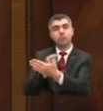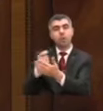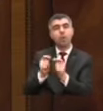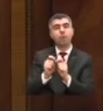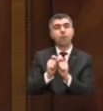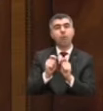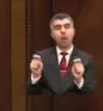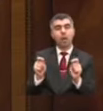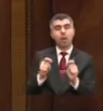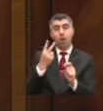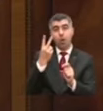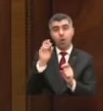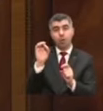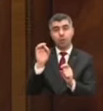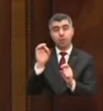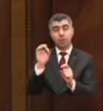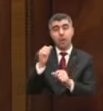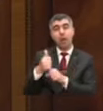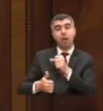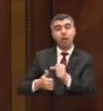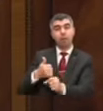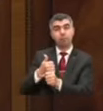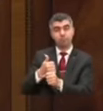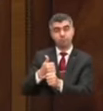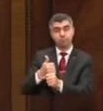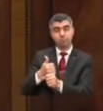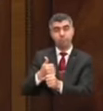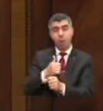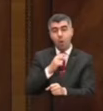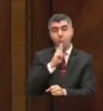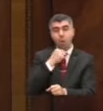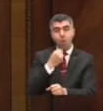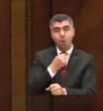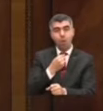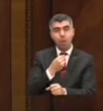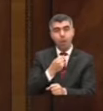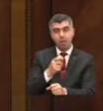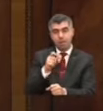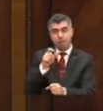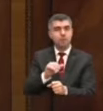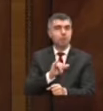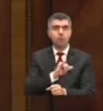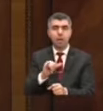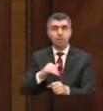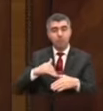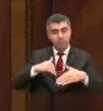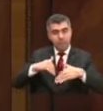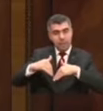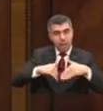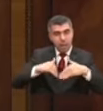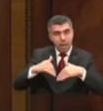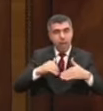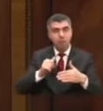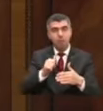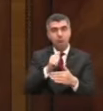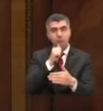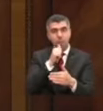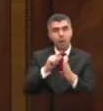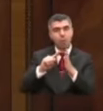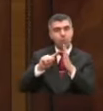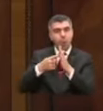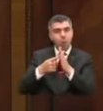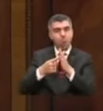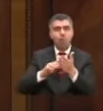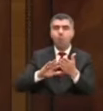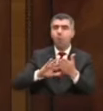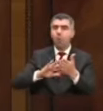سنه ما دارتهاش الحكومه هذه هذا واحد المسار مشات فيه البلاد ديالنا لا في الولوج الطرقات ولا في الماء ولا في الكهرباء ولا في عدد